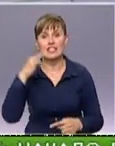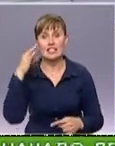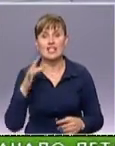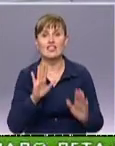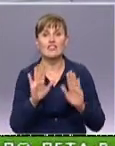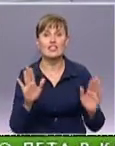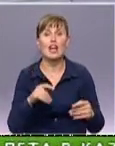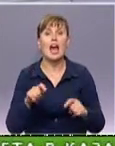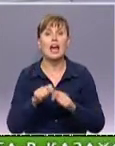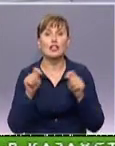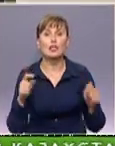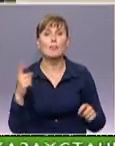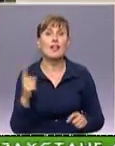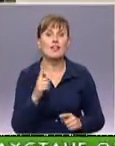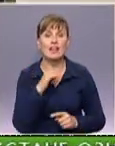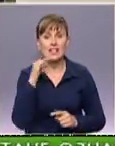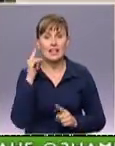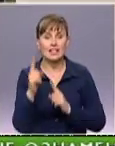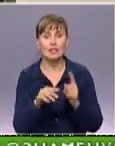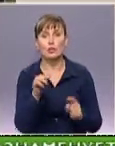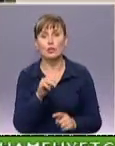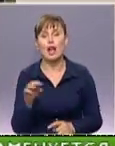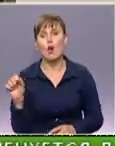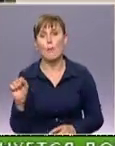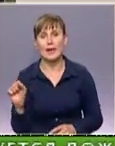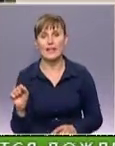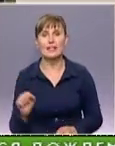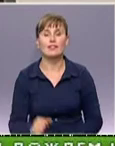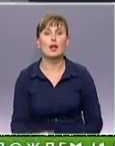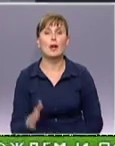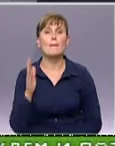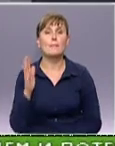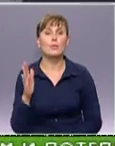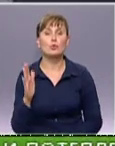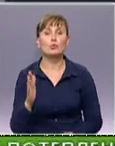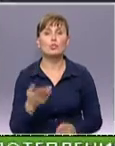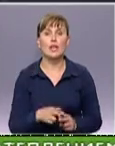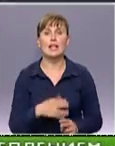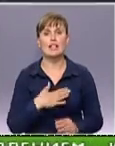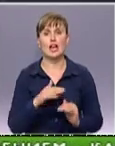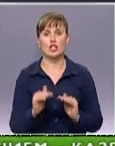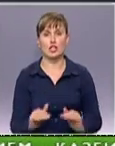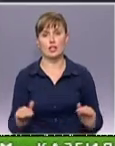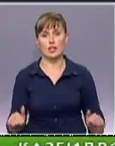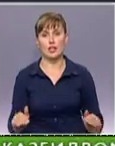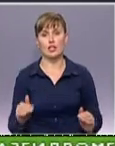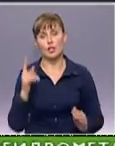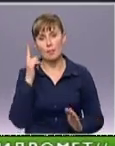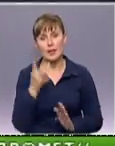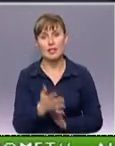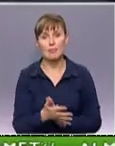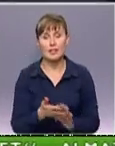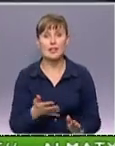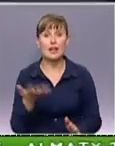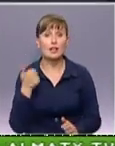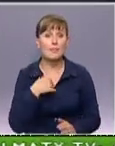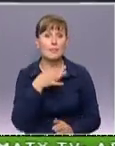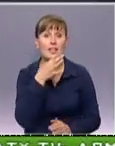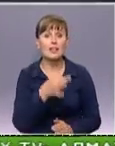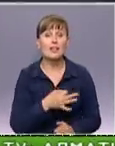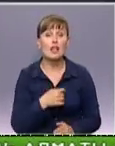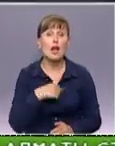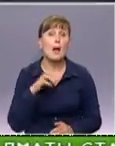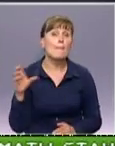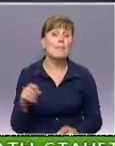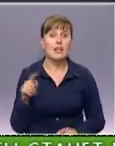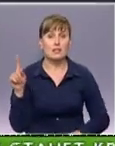выставку открыл первый казахский космонавт Токтар Аубакиров. Будущее – это вот наши дети, понимаете? Когда мне сказали, я без